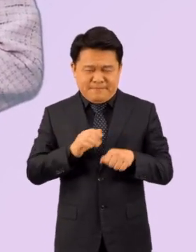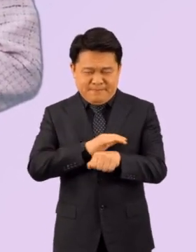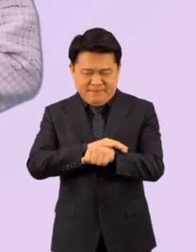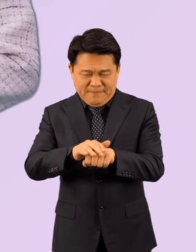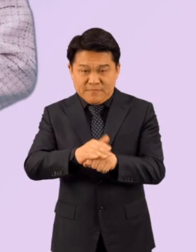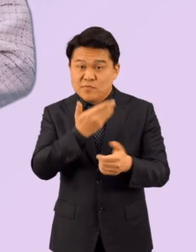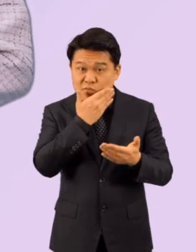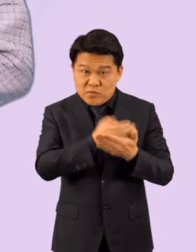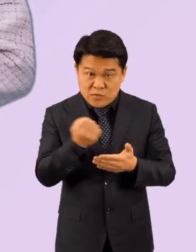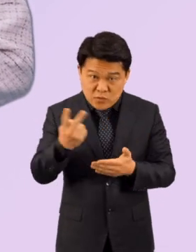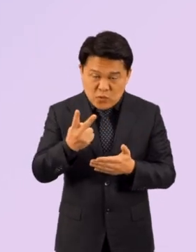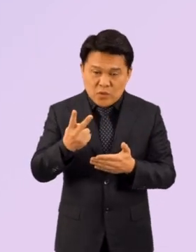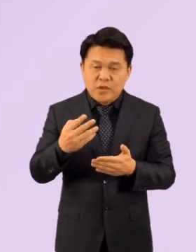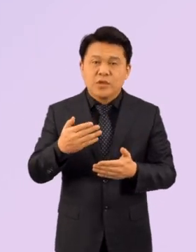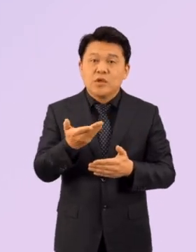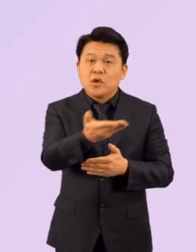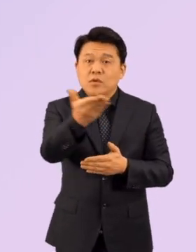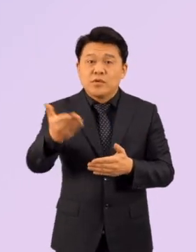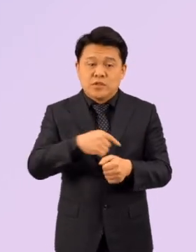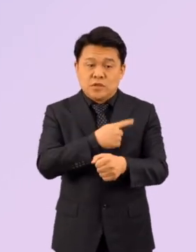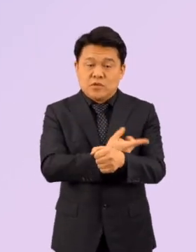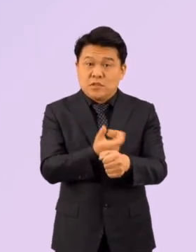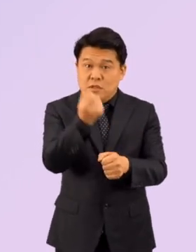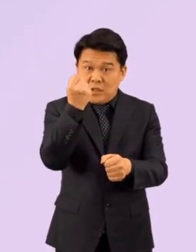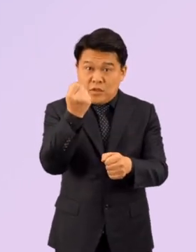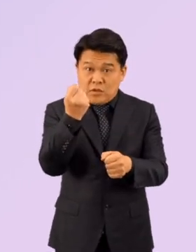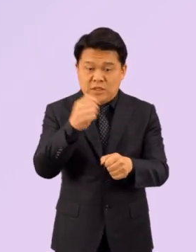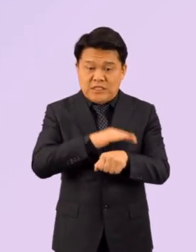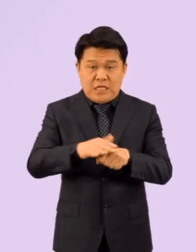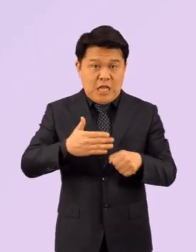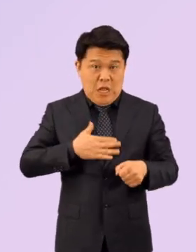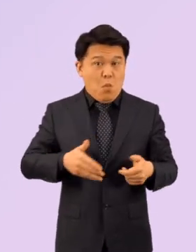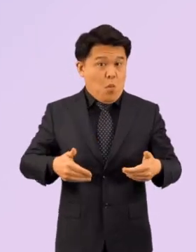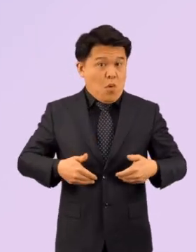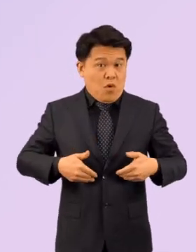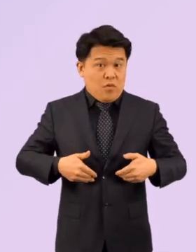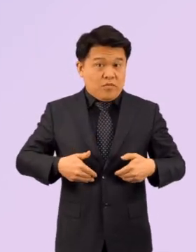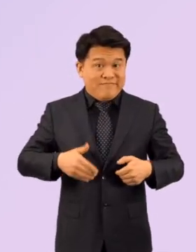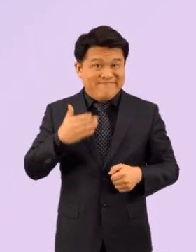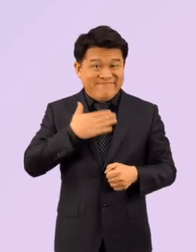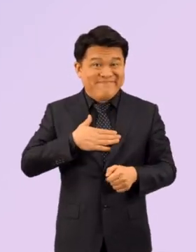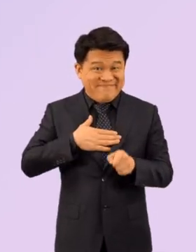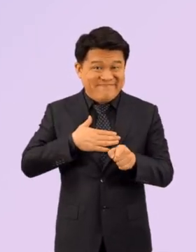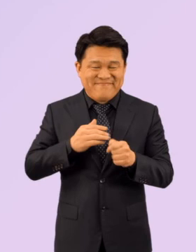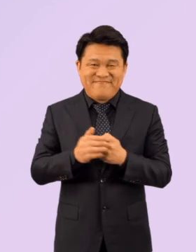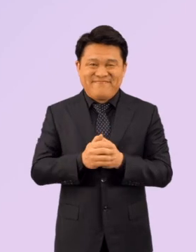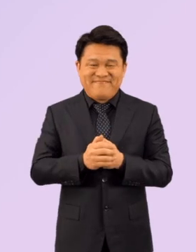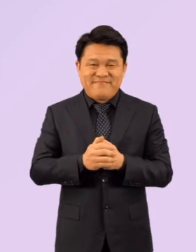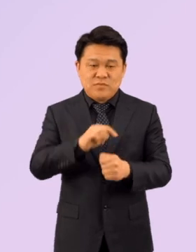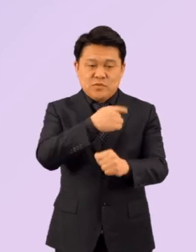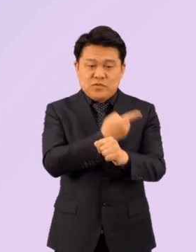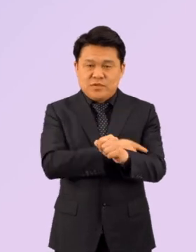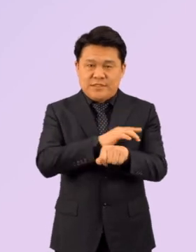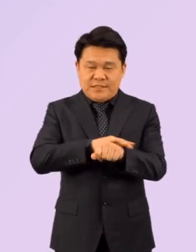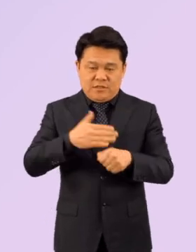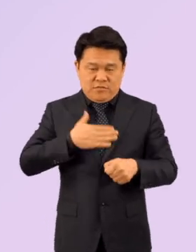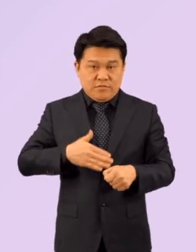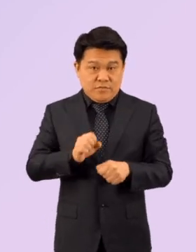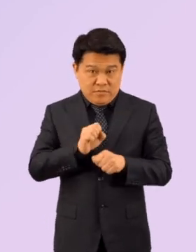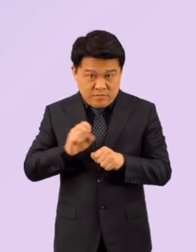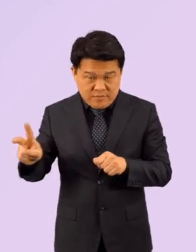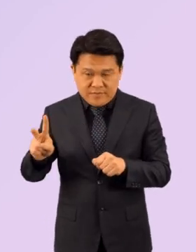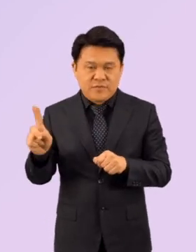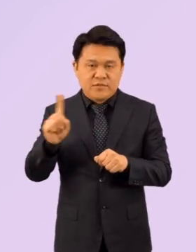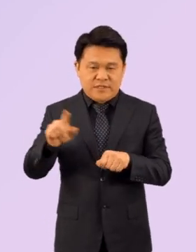잘해내는 것도 참 중요하지만 여러분들이 누릴 수 있는 권리도 잘 알아두어야 한다는 거 알고 계시죠? 권리는 잘